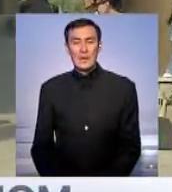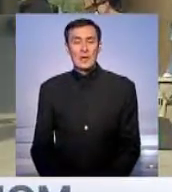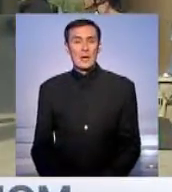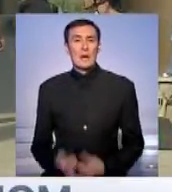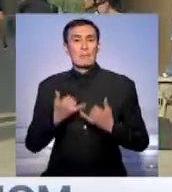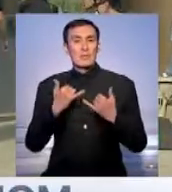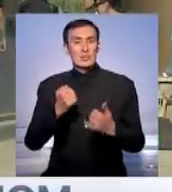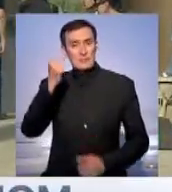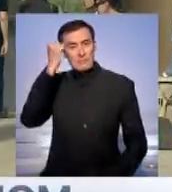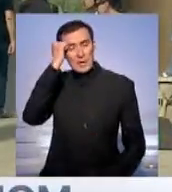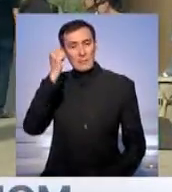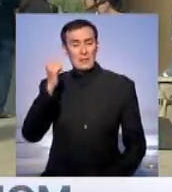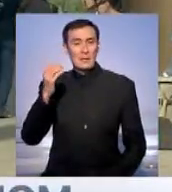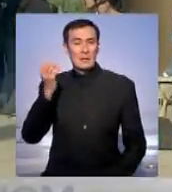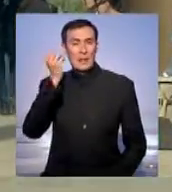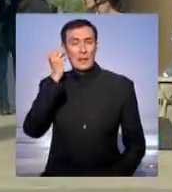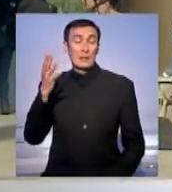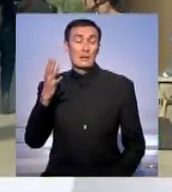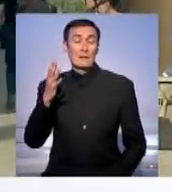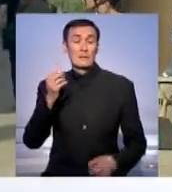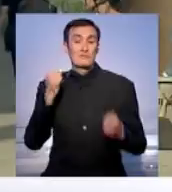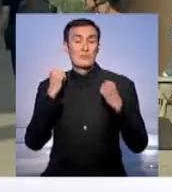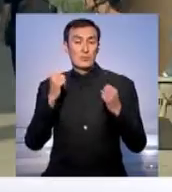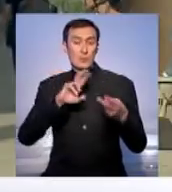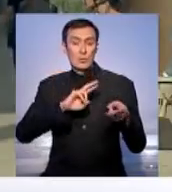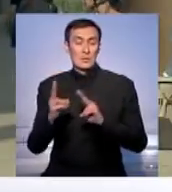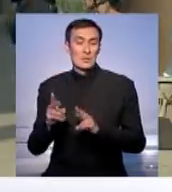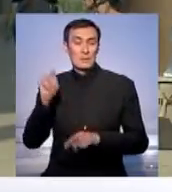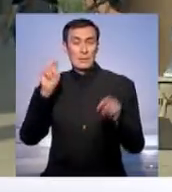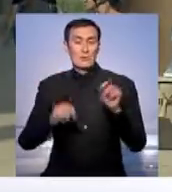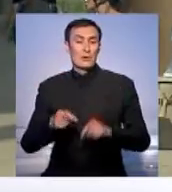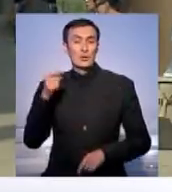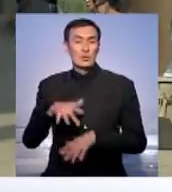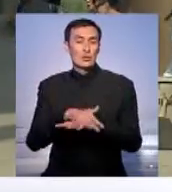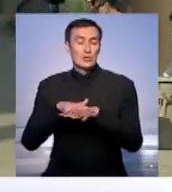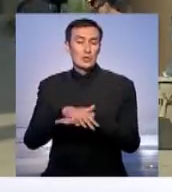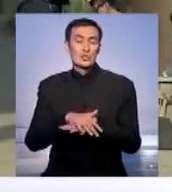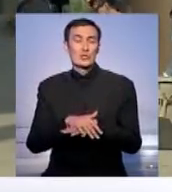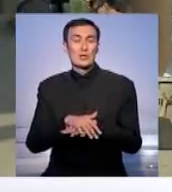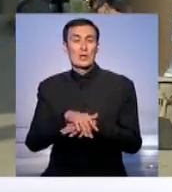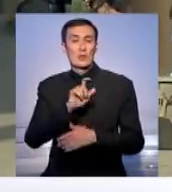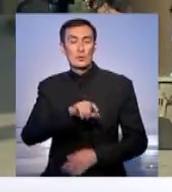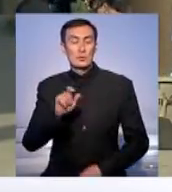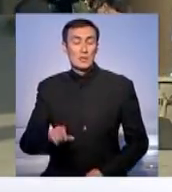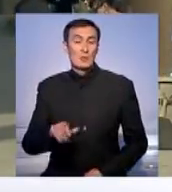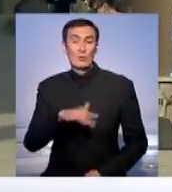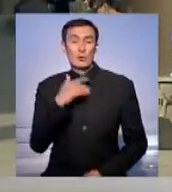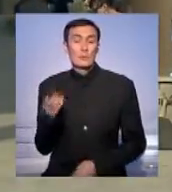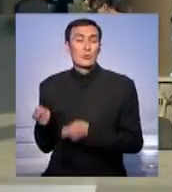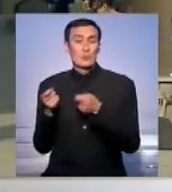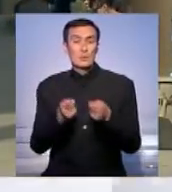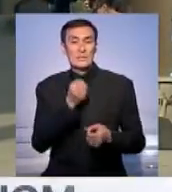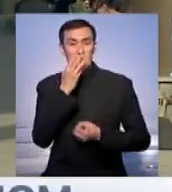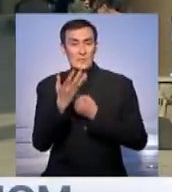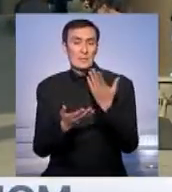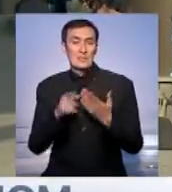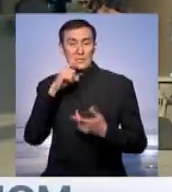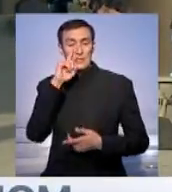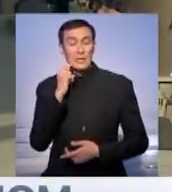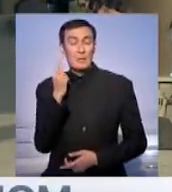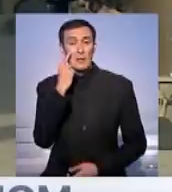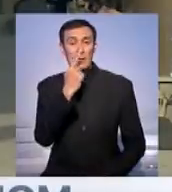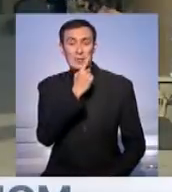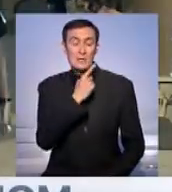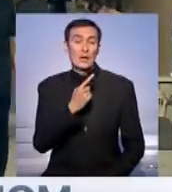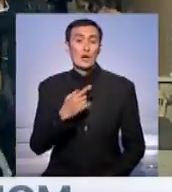Почтить память талантливого фигуриста сюда, на Борис-арену, прибыли тысячи астанчан и гостей столицы. И многие люди идут с цветами и со слезами на